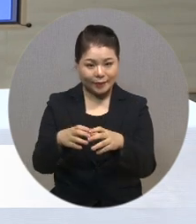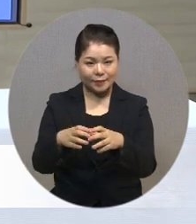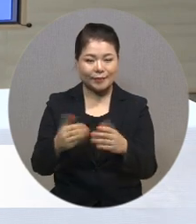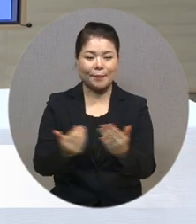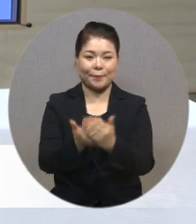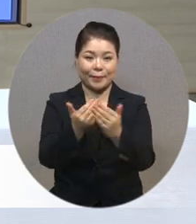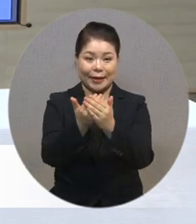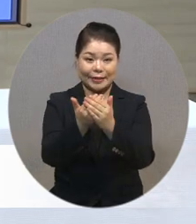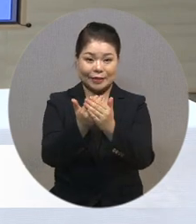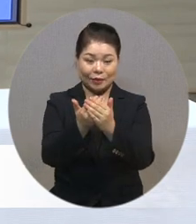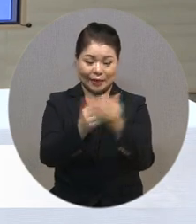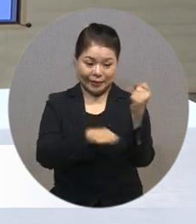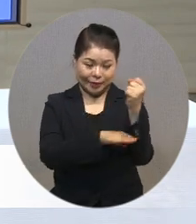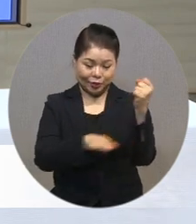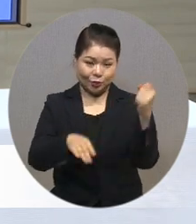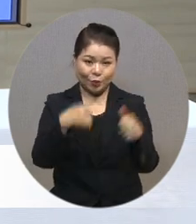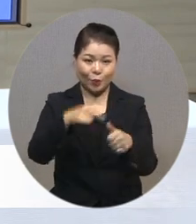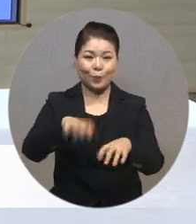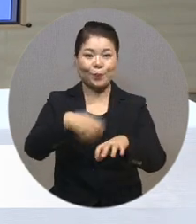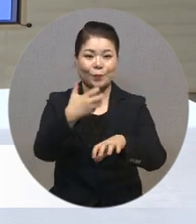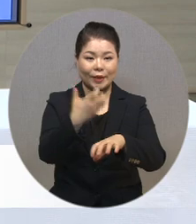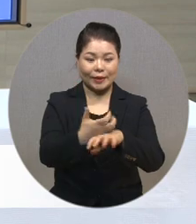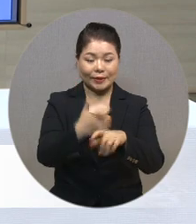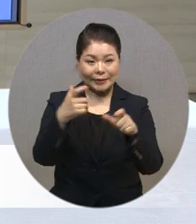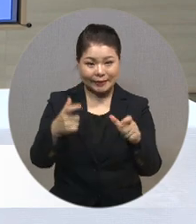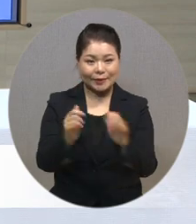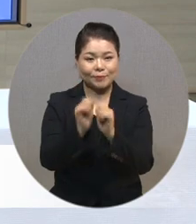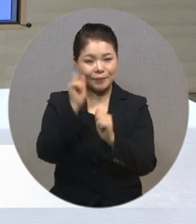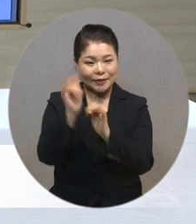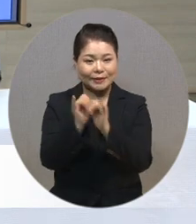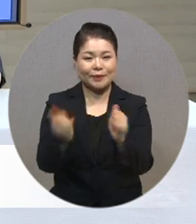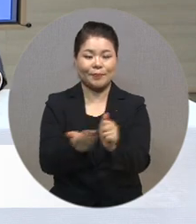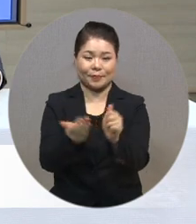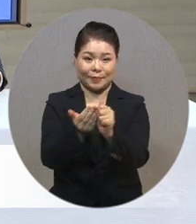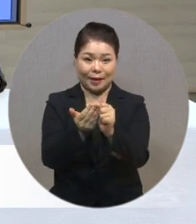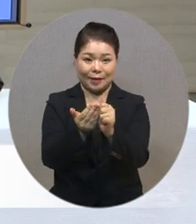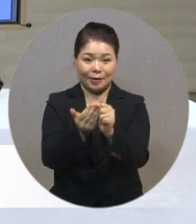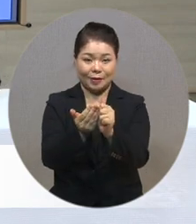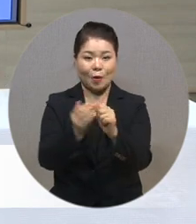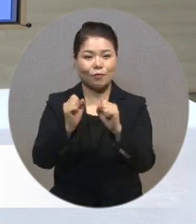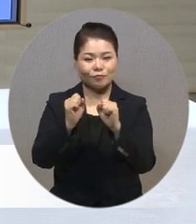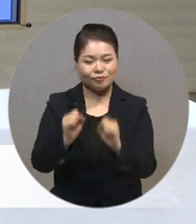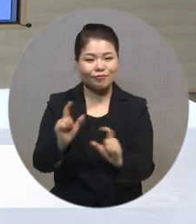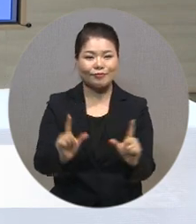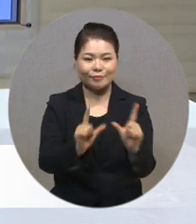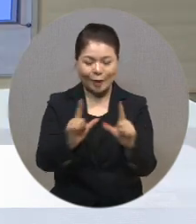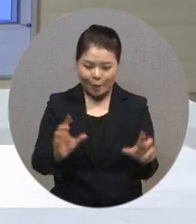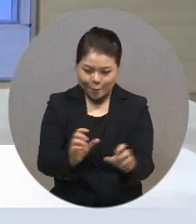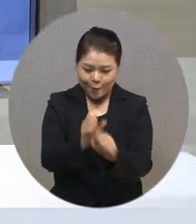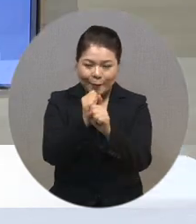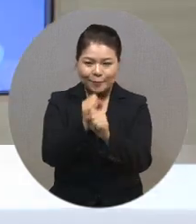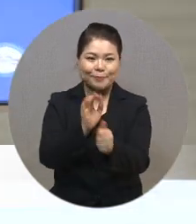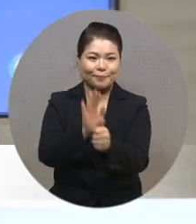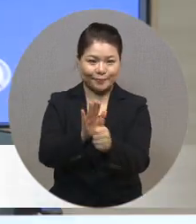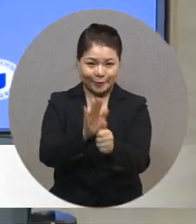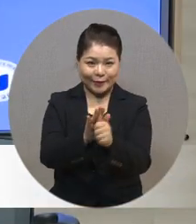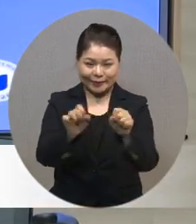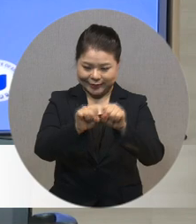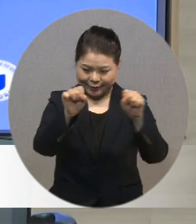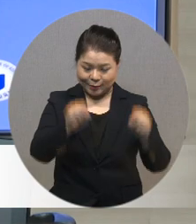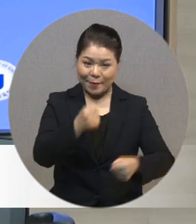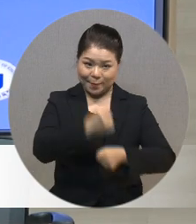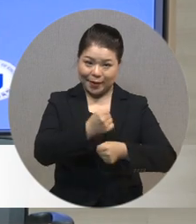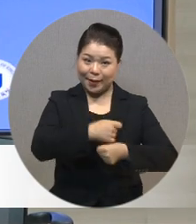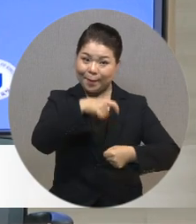큰 틀에서 교육혁신과 지역 인재 양성 및 정주를 종합적으로 지원하는 체제를 구축하기